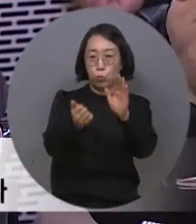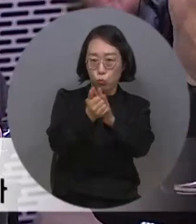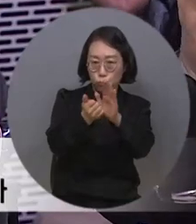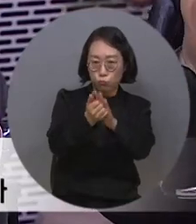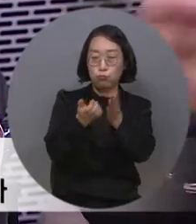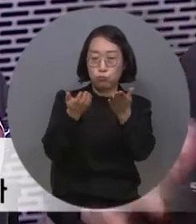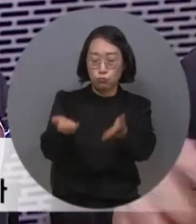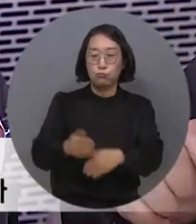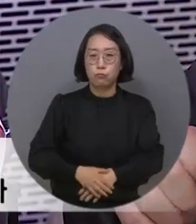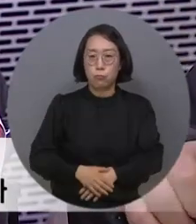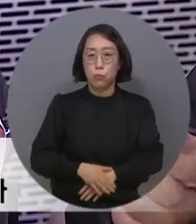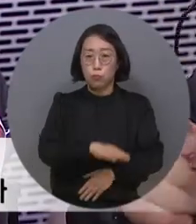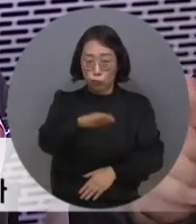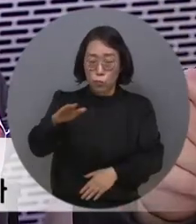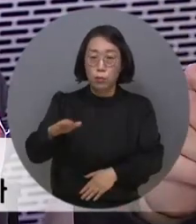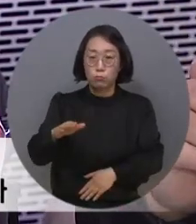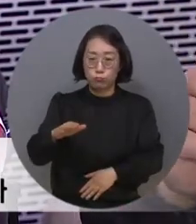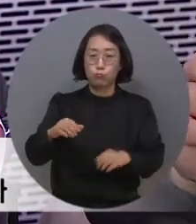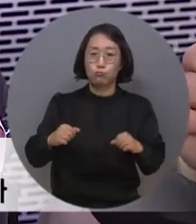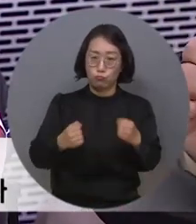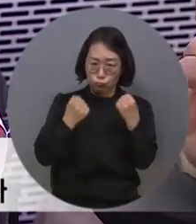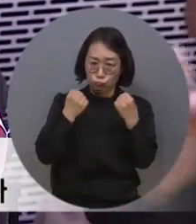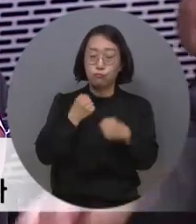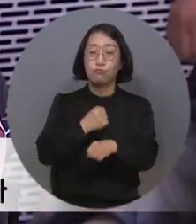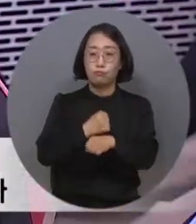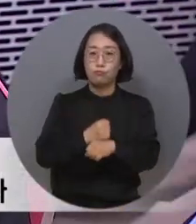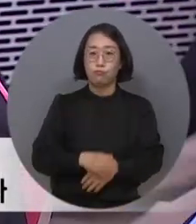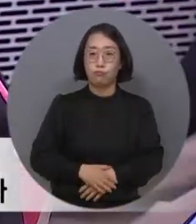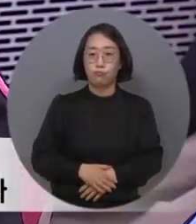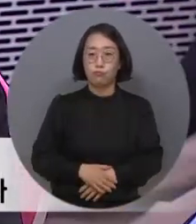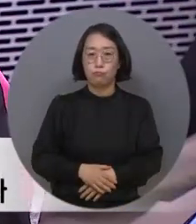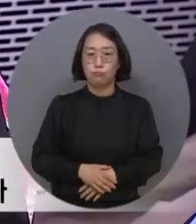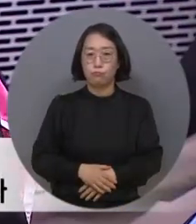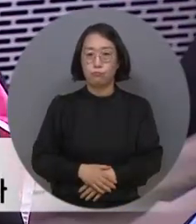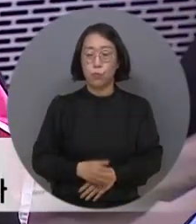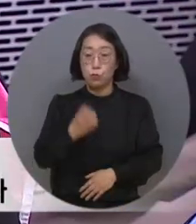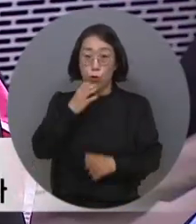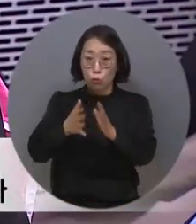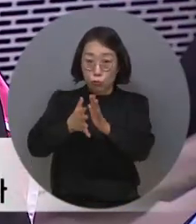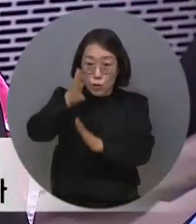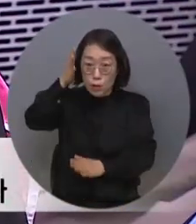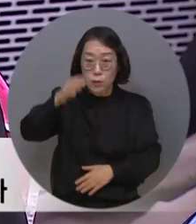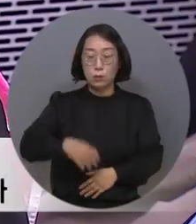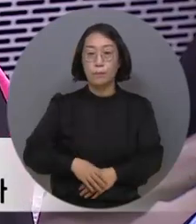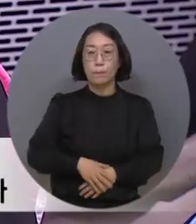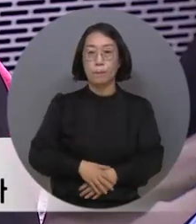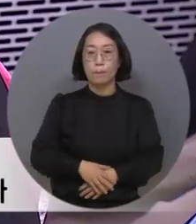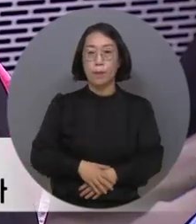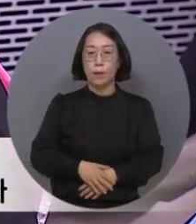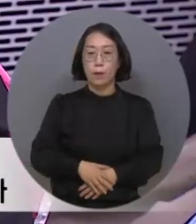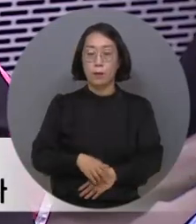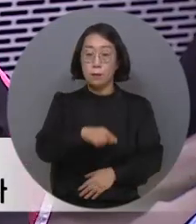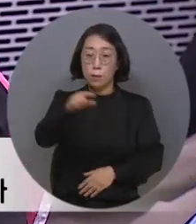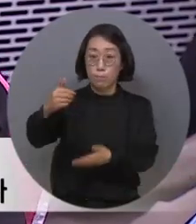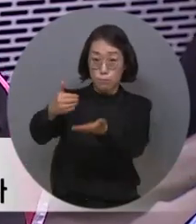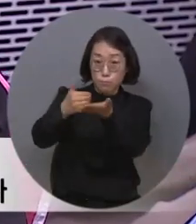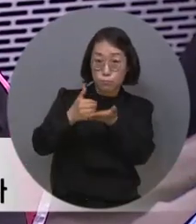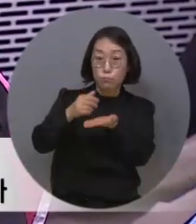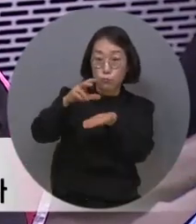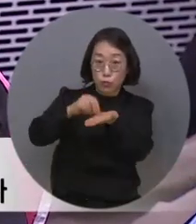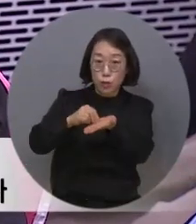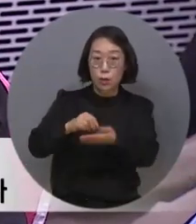저희는 협조할 생각이 있습니다. 서울시가 지금 요청한 문제에